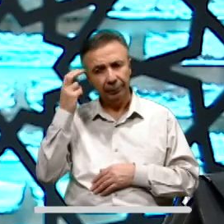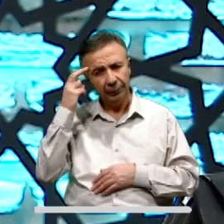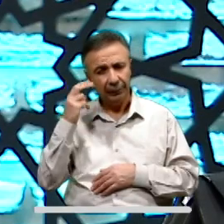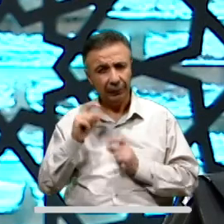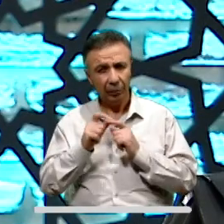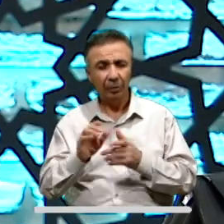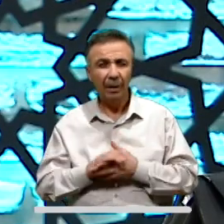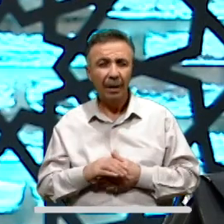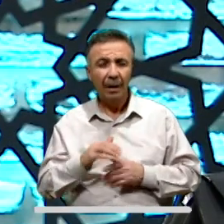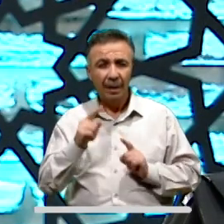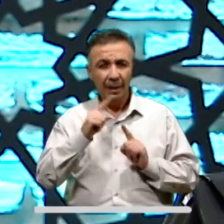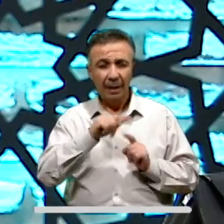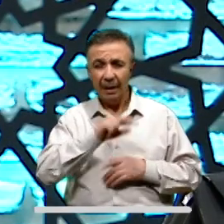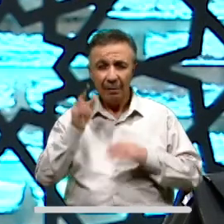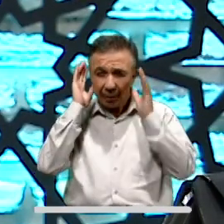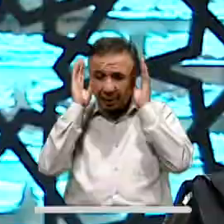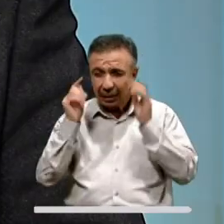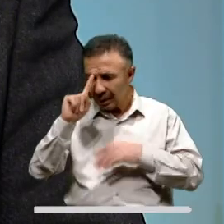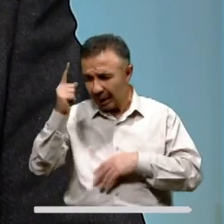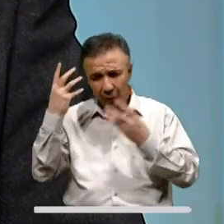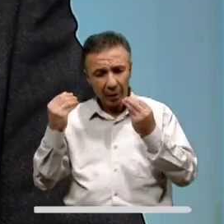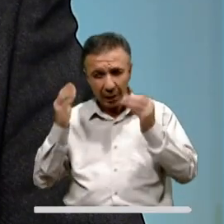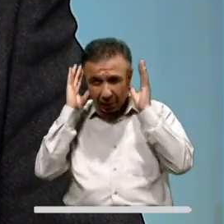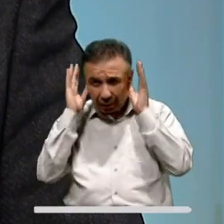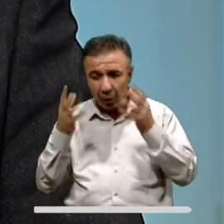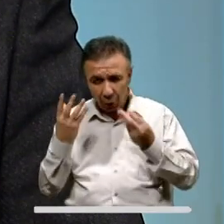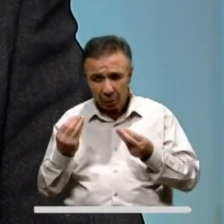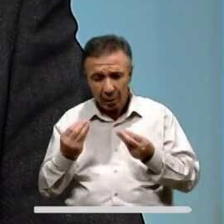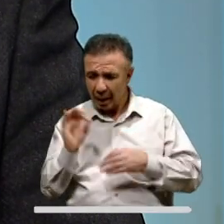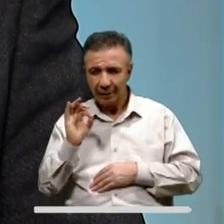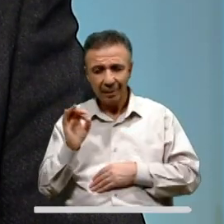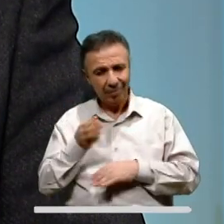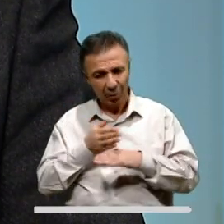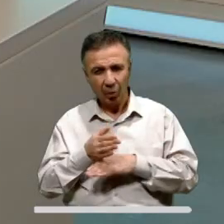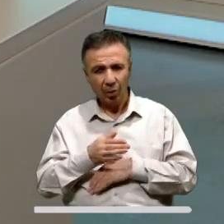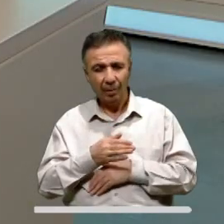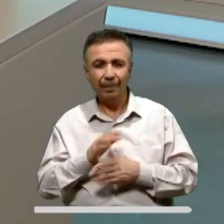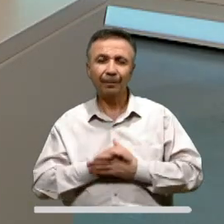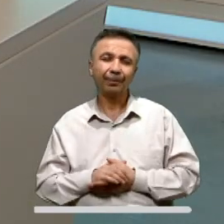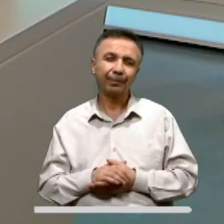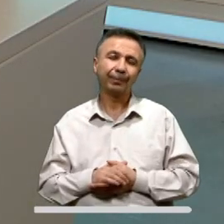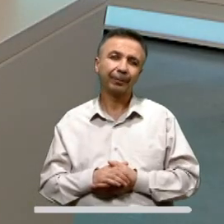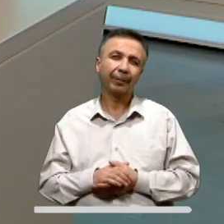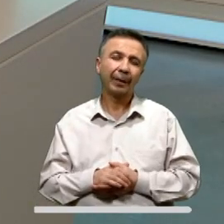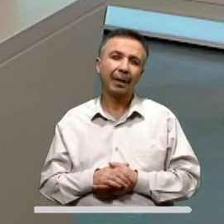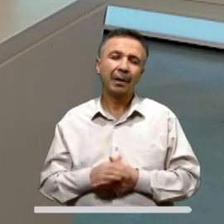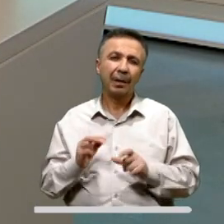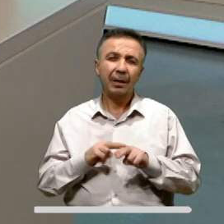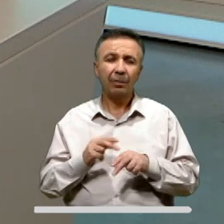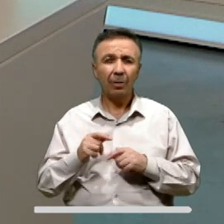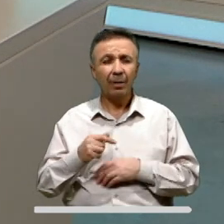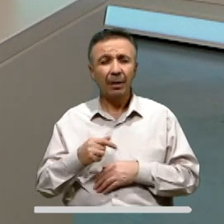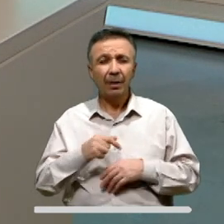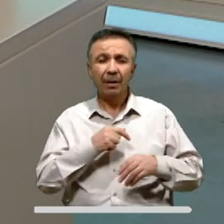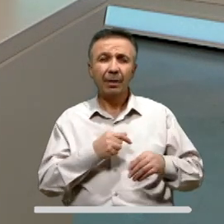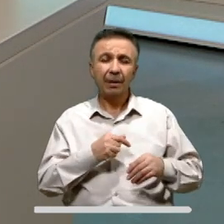Teravih namazını tek başıma kılabilir miyim? Elbette evet, ki kılabilir. Evet kılabilir değil mi hocam? Peki. Kerim Bey selamlarını iletmişler. Cemaat yatsı namazını